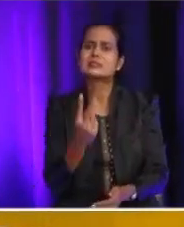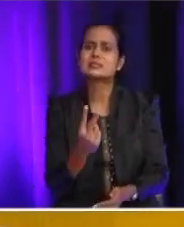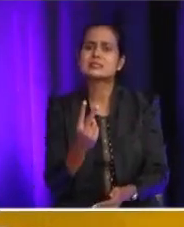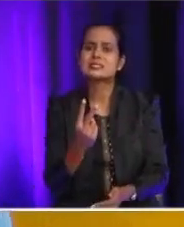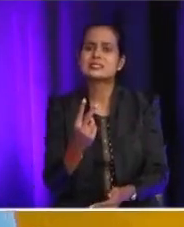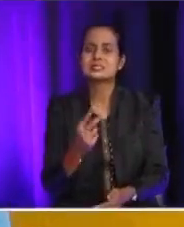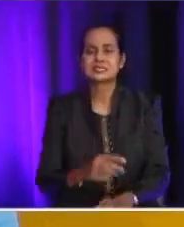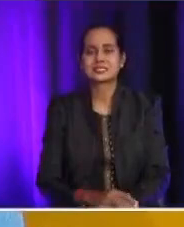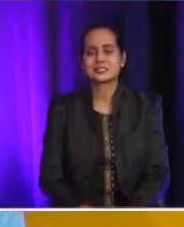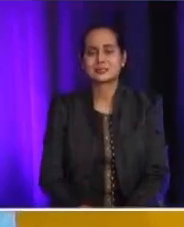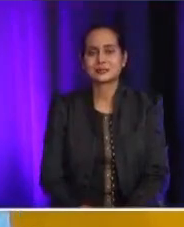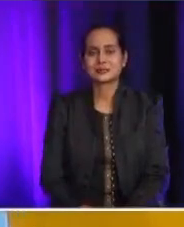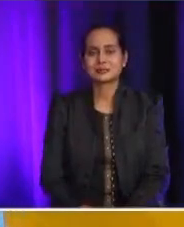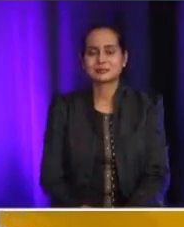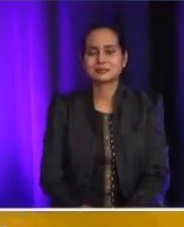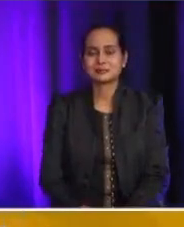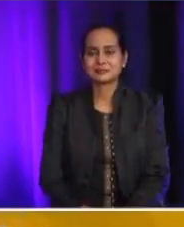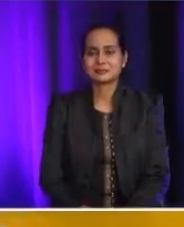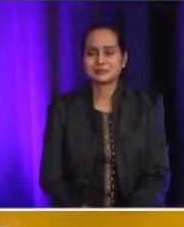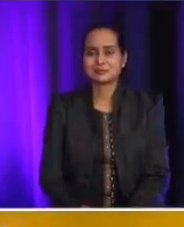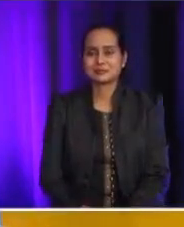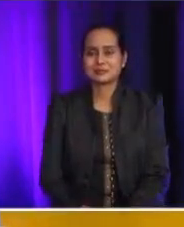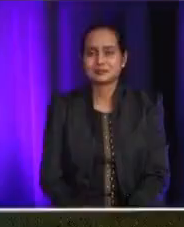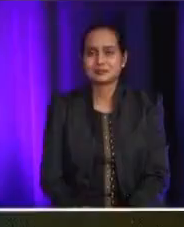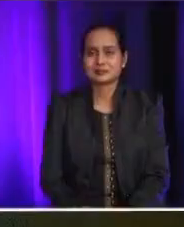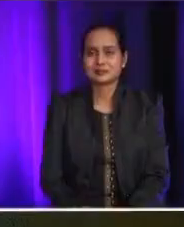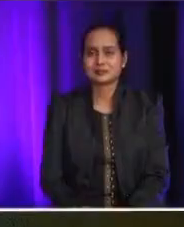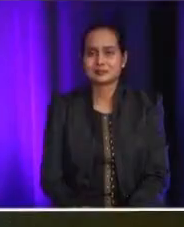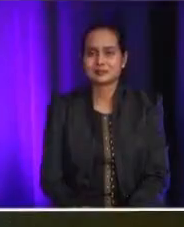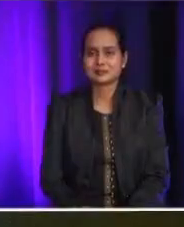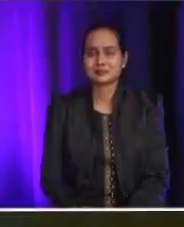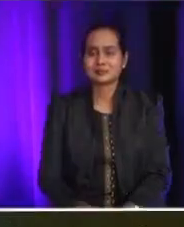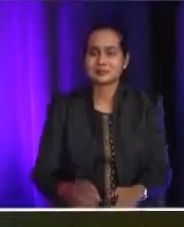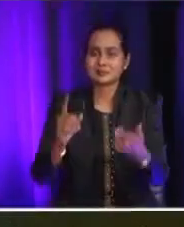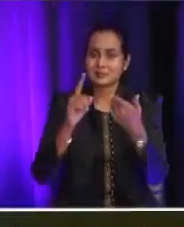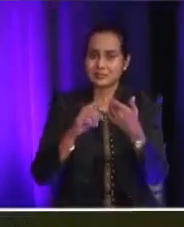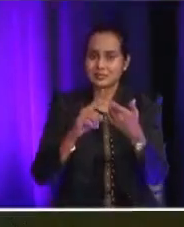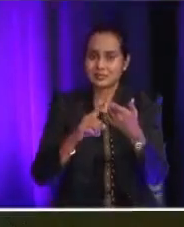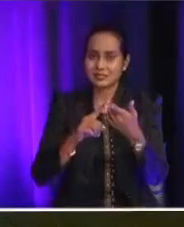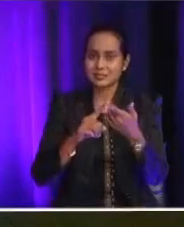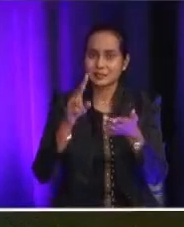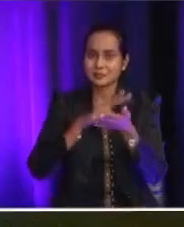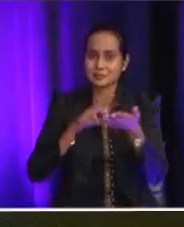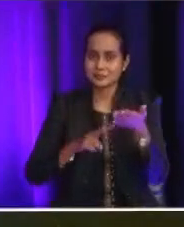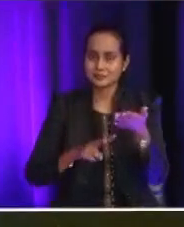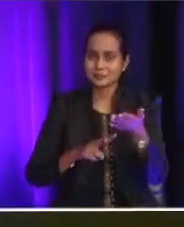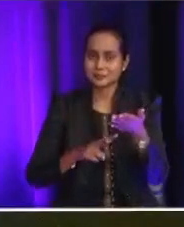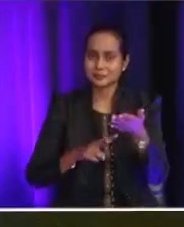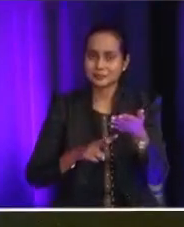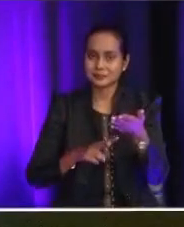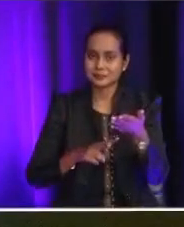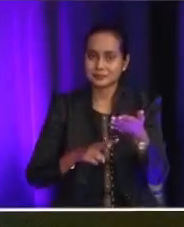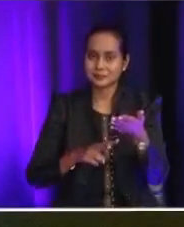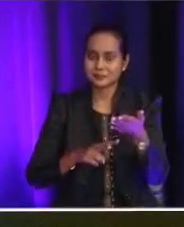tadilah baca sekuat-kuat alam kan? Itu bacaan secara mekanis. Dan satu lagi bacaan secara